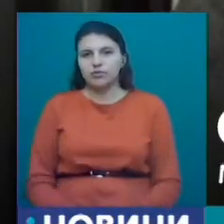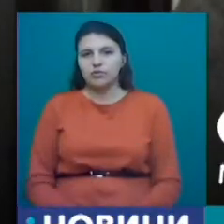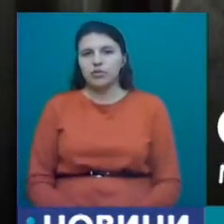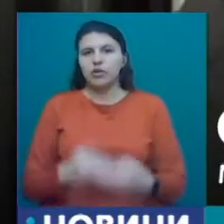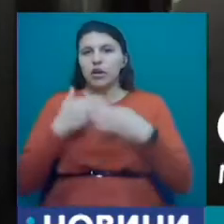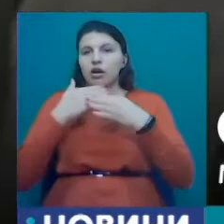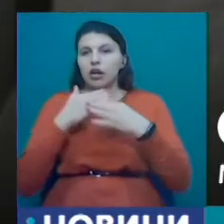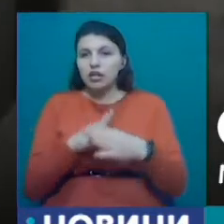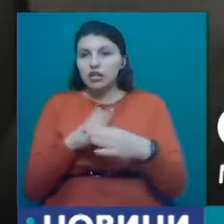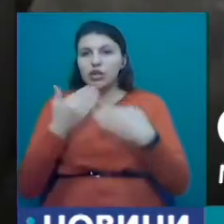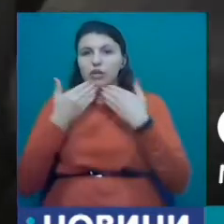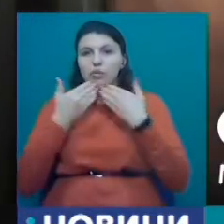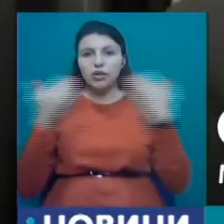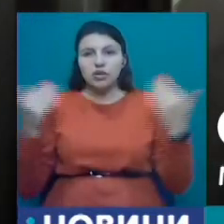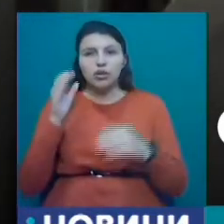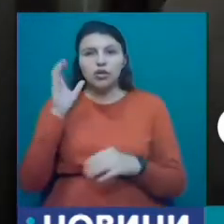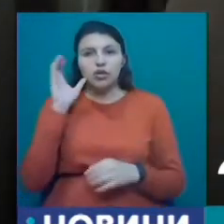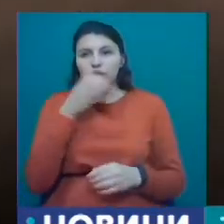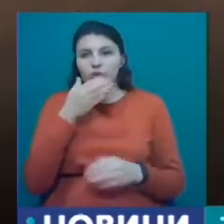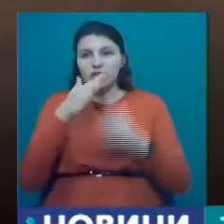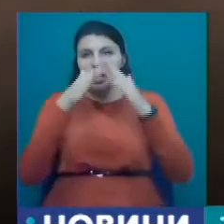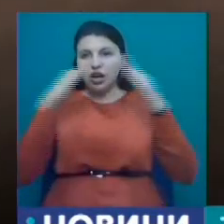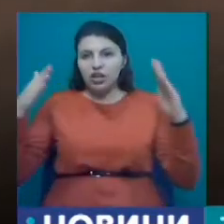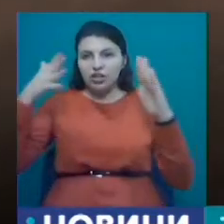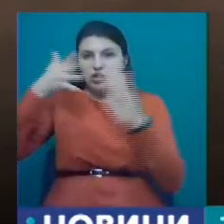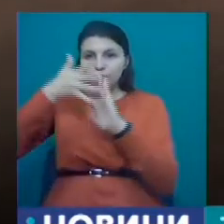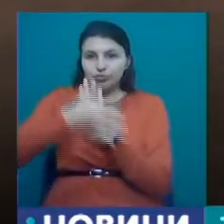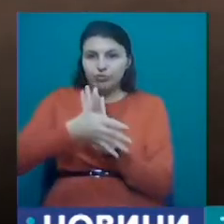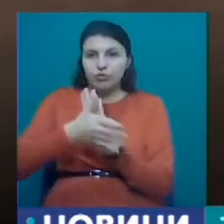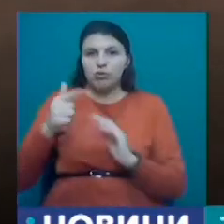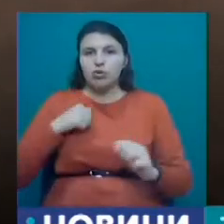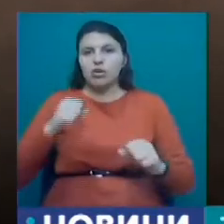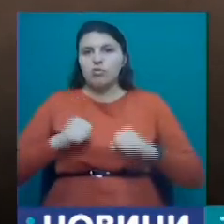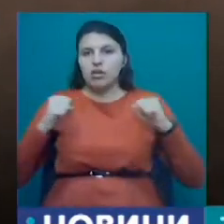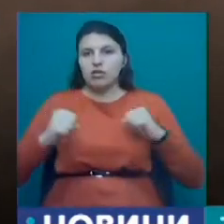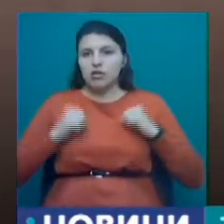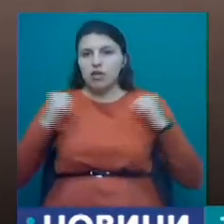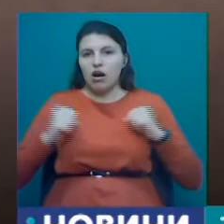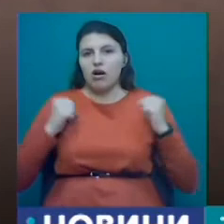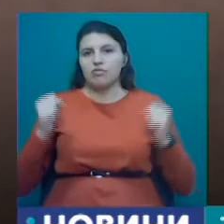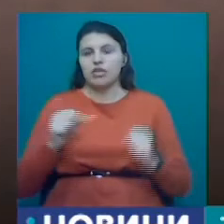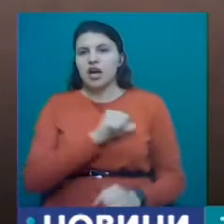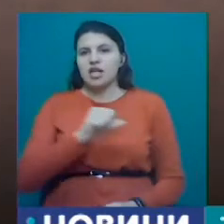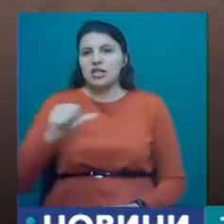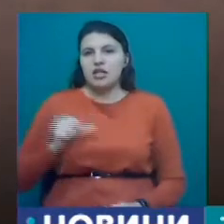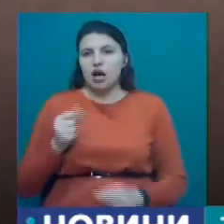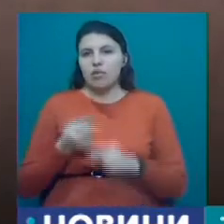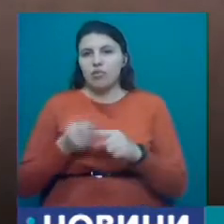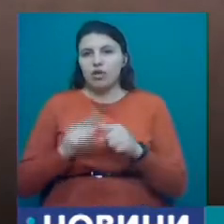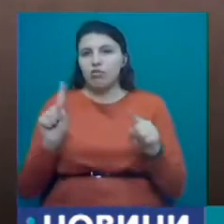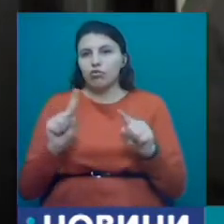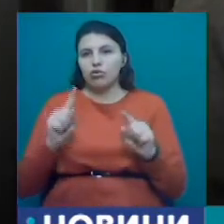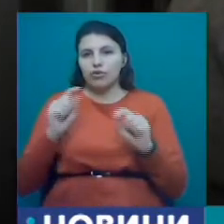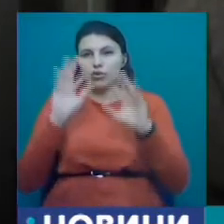последнее очень серьезное. Крыша течет полностью. Здесь мы уже пытаемся, что можно оббивать вручную, потому что сыпется, драночка вся